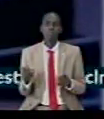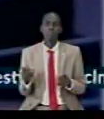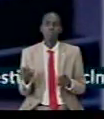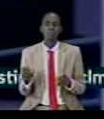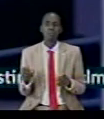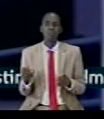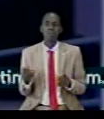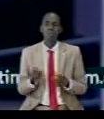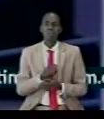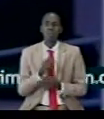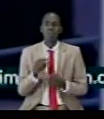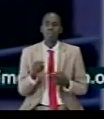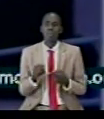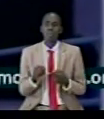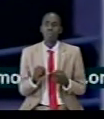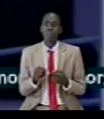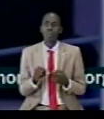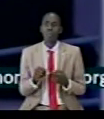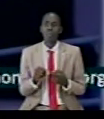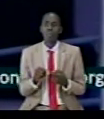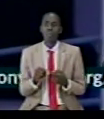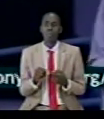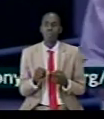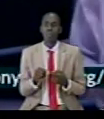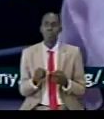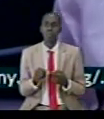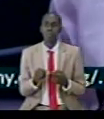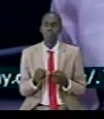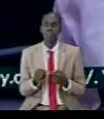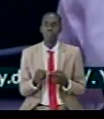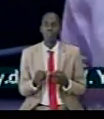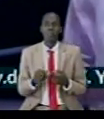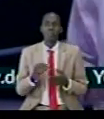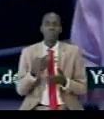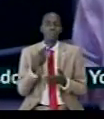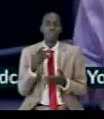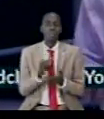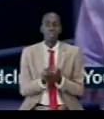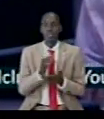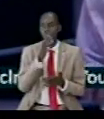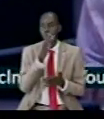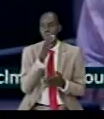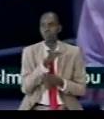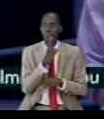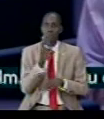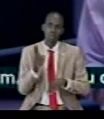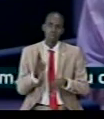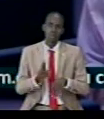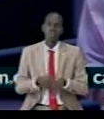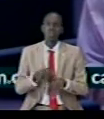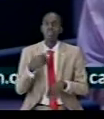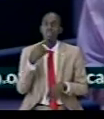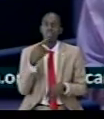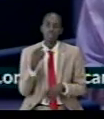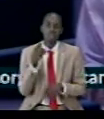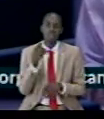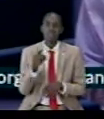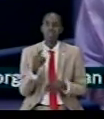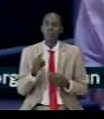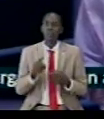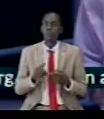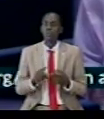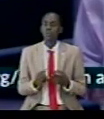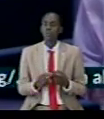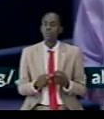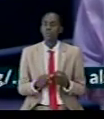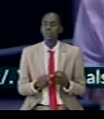ti wa pe lara mi mommy mi o so fun mi pe oni ki mura se temi ko ma re pe won so di egba jaji